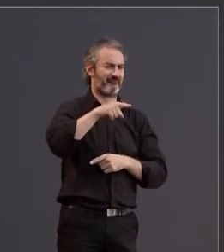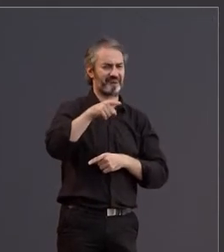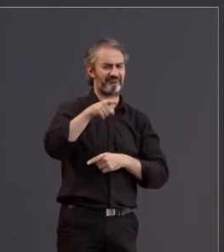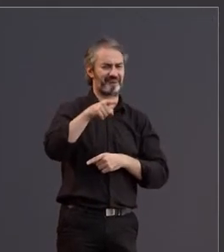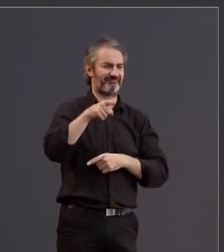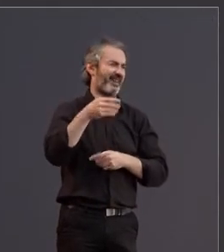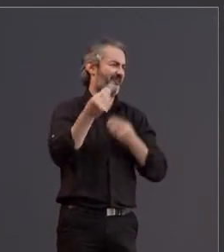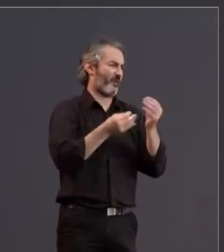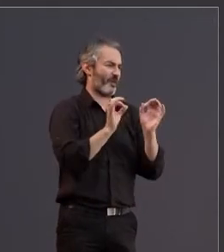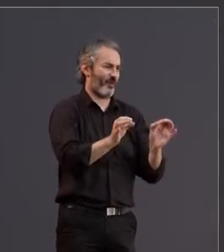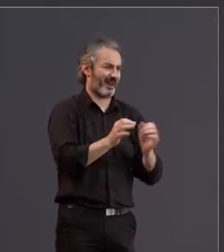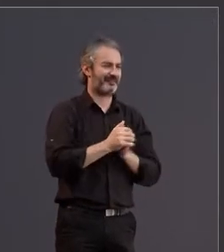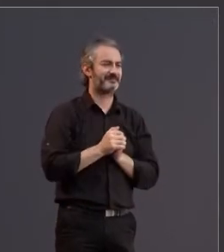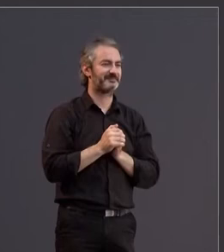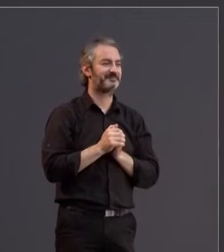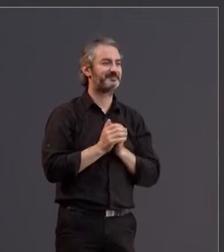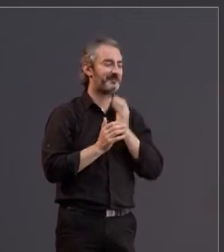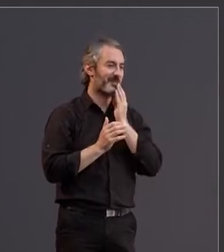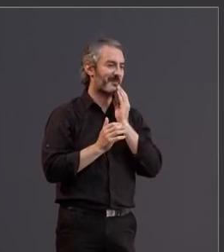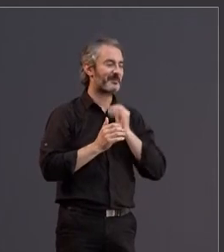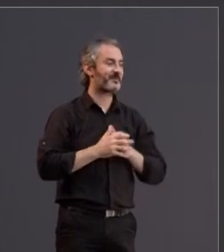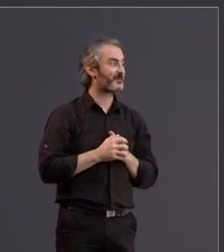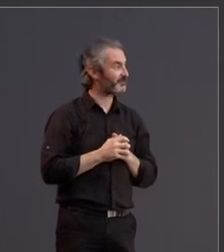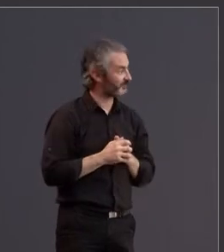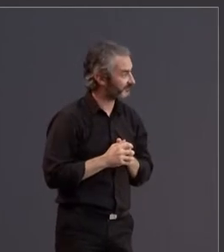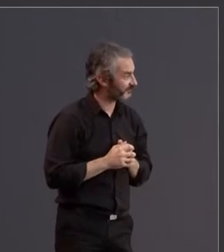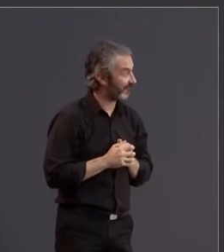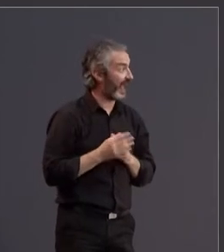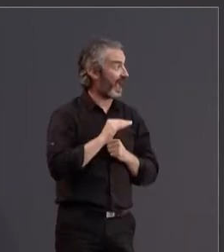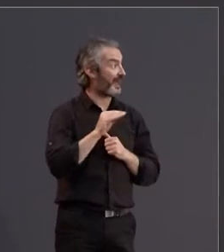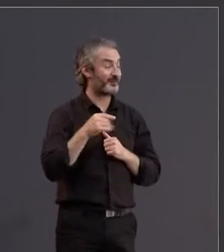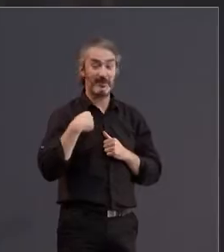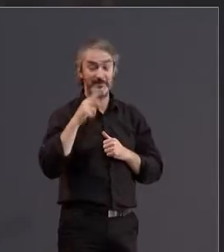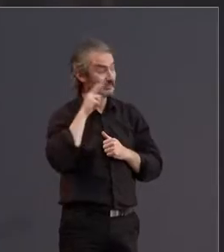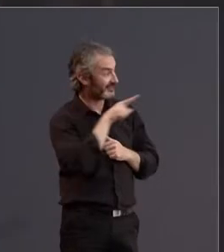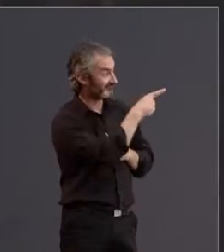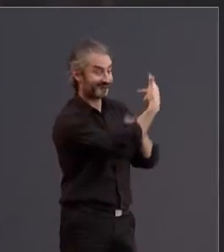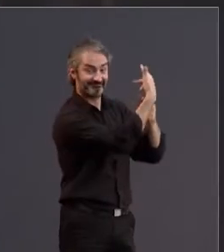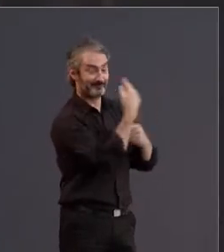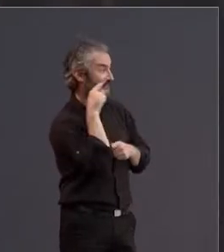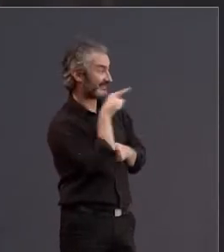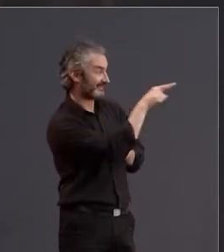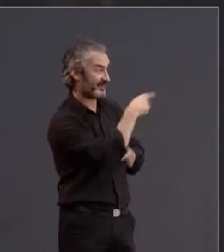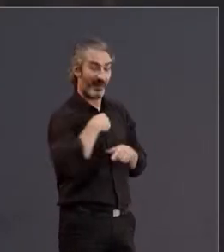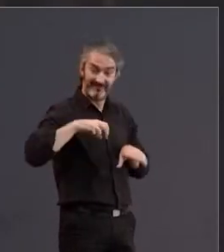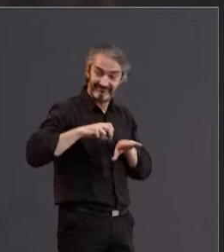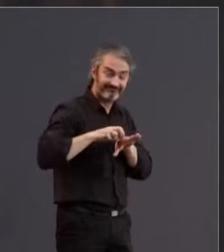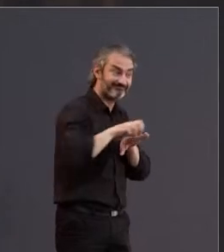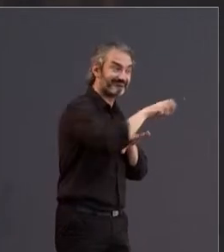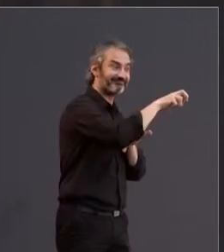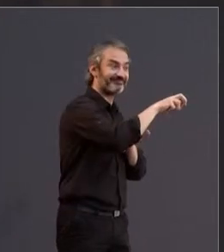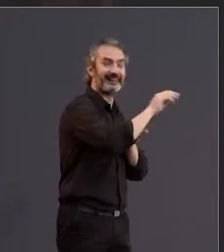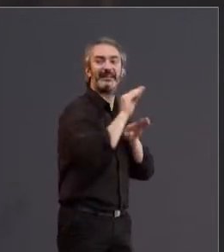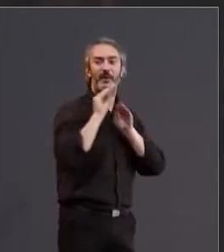ho fareu tal i com us mereixeu. I per cert, aquella càmera d'allà, o sigui, quan pugeu i teniu la càmera, aquella